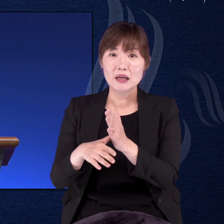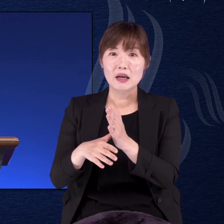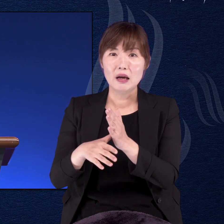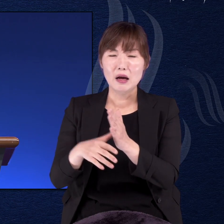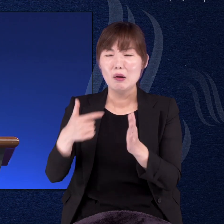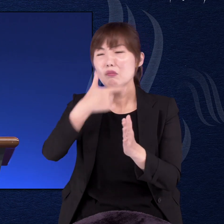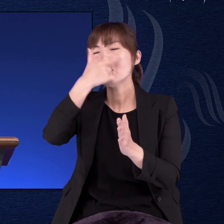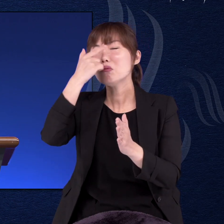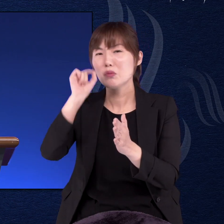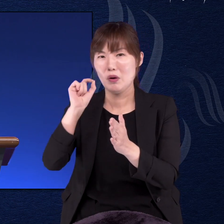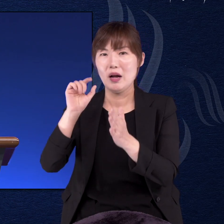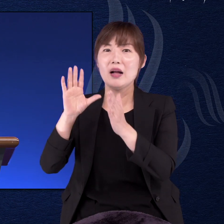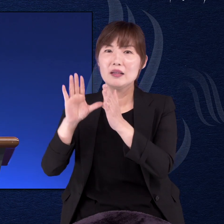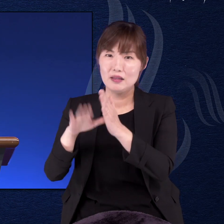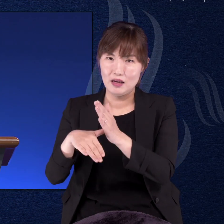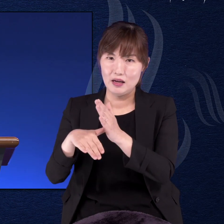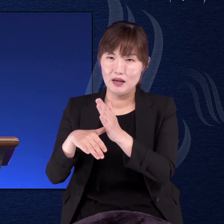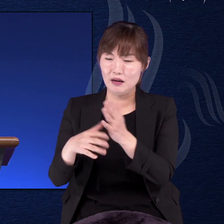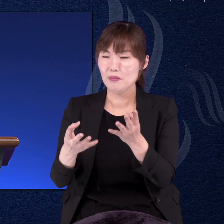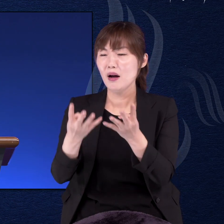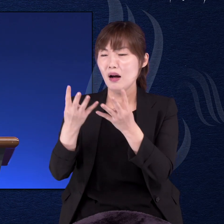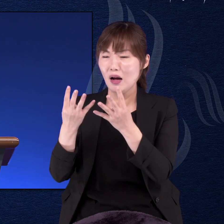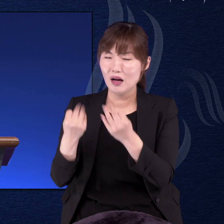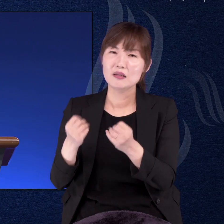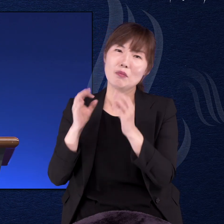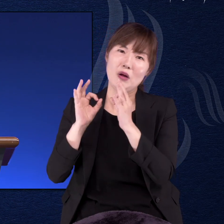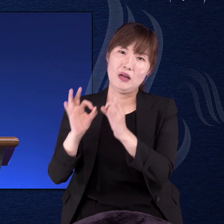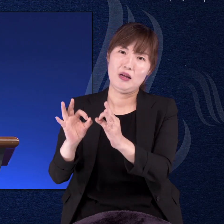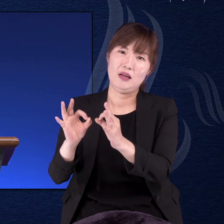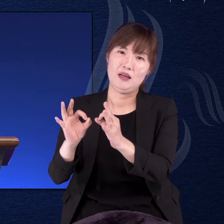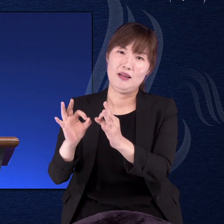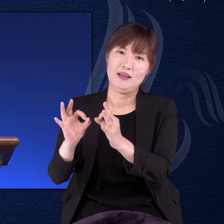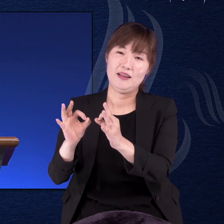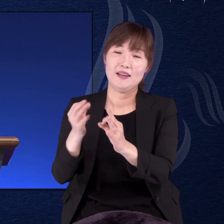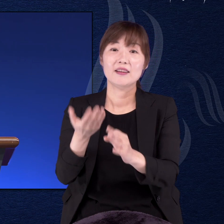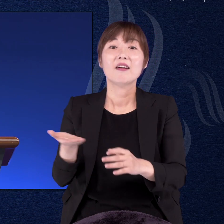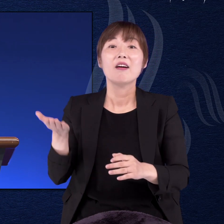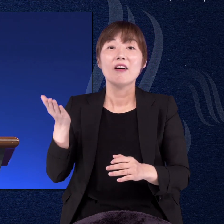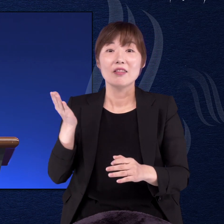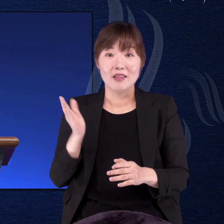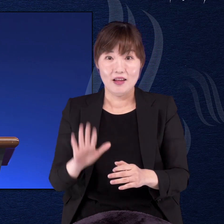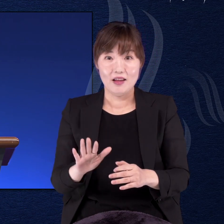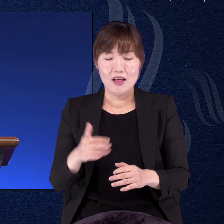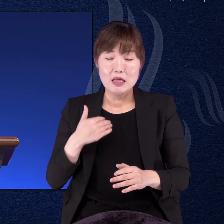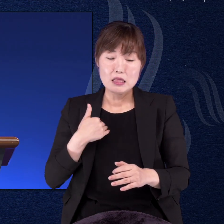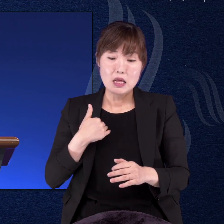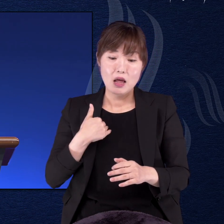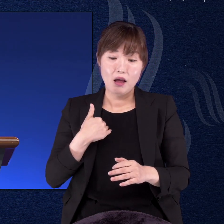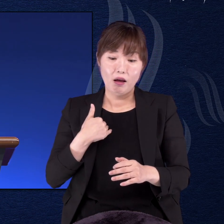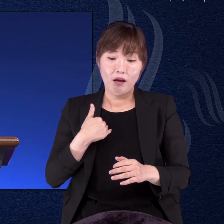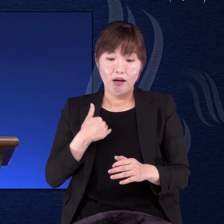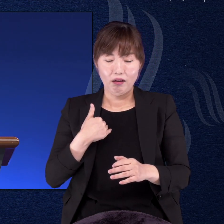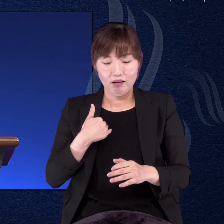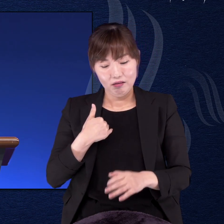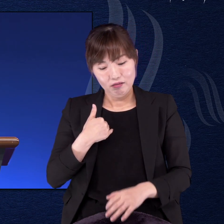안타까울 때가 많아요. 그런데 그런 내 모습을 보면서